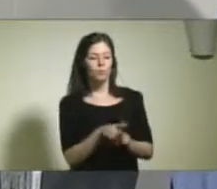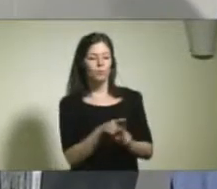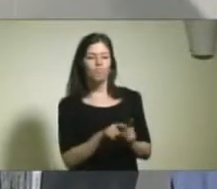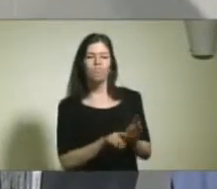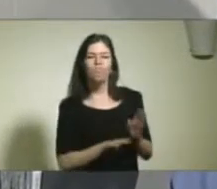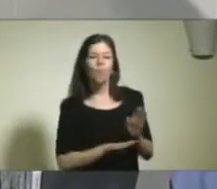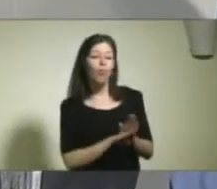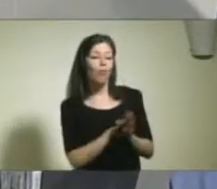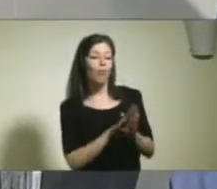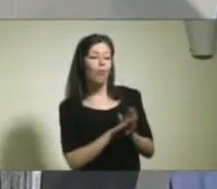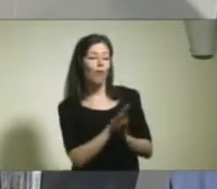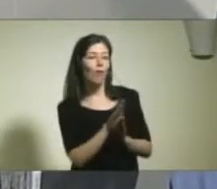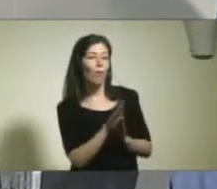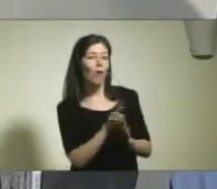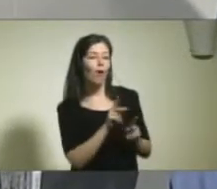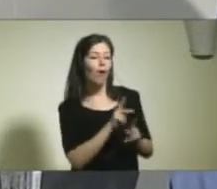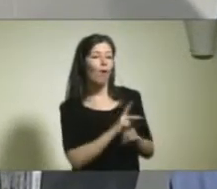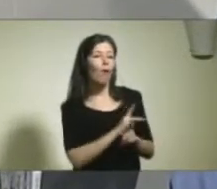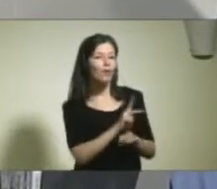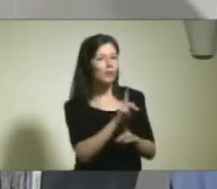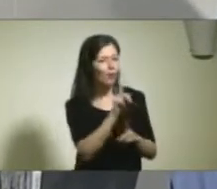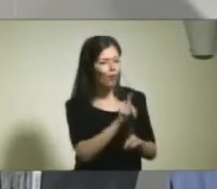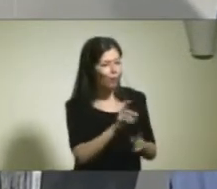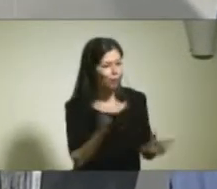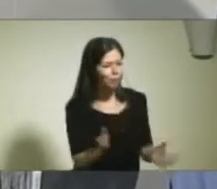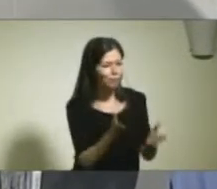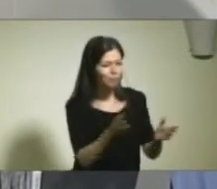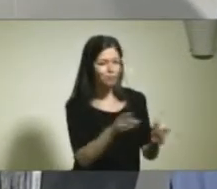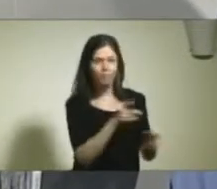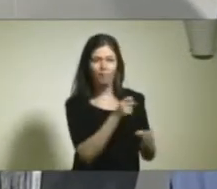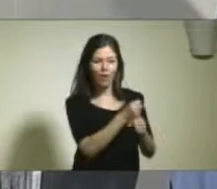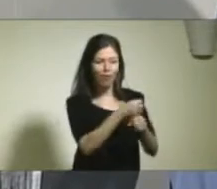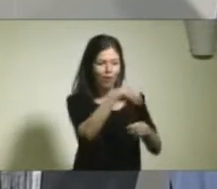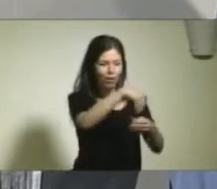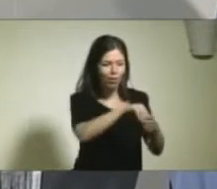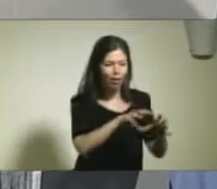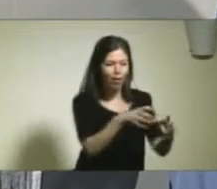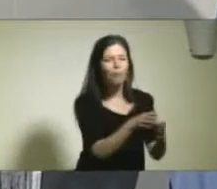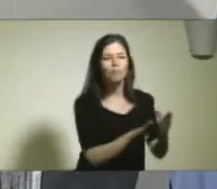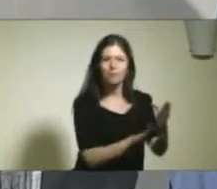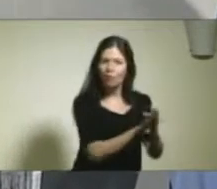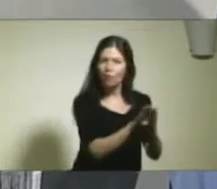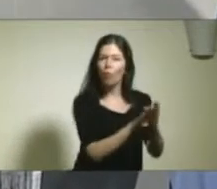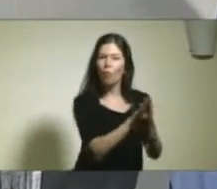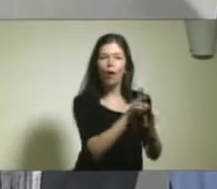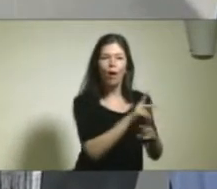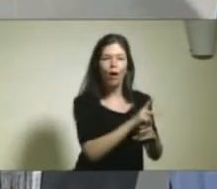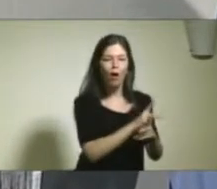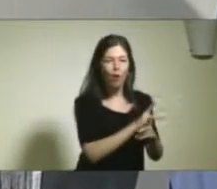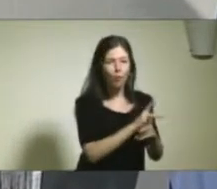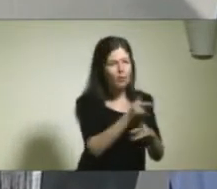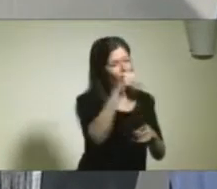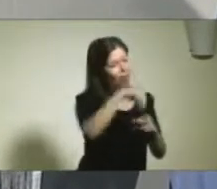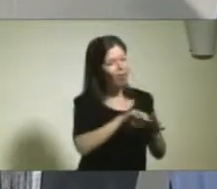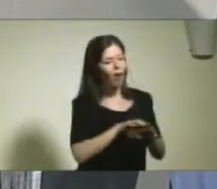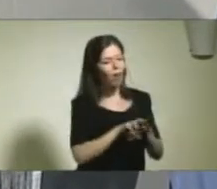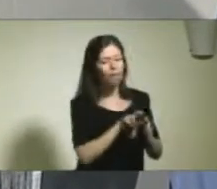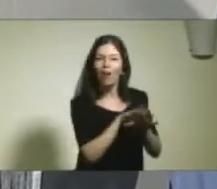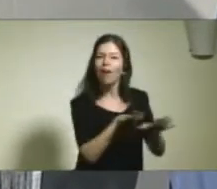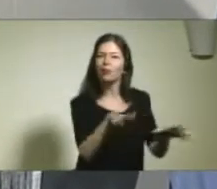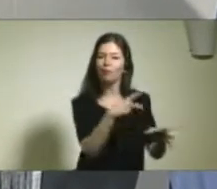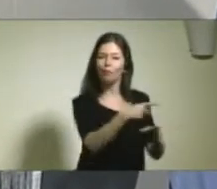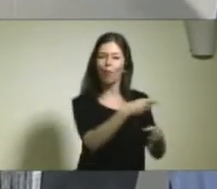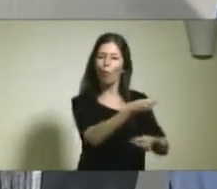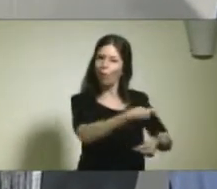qu'on essaie qu'il puisse avoir une évolution professionnelle à l'intérieur du réseau commercial.